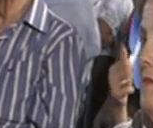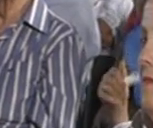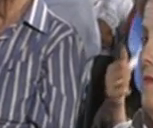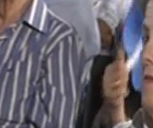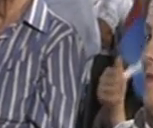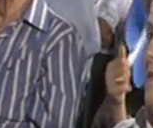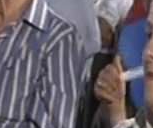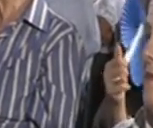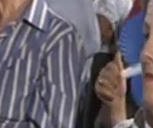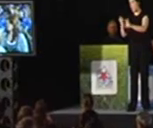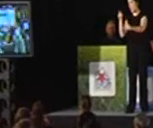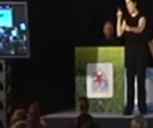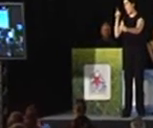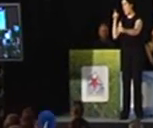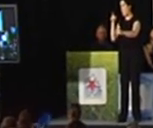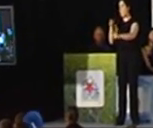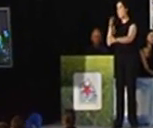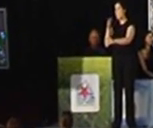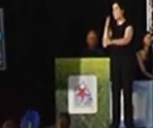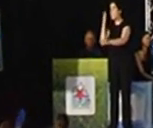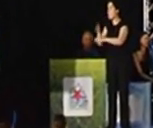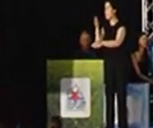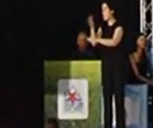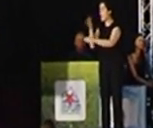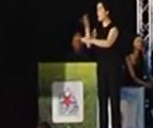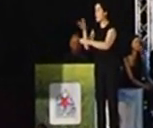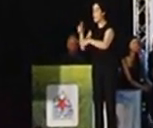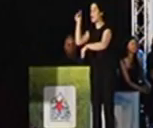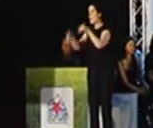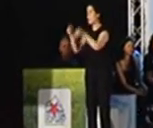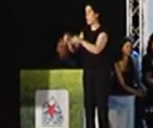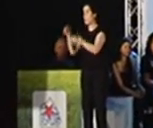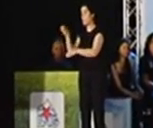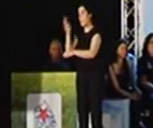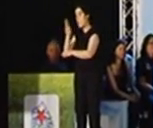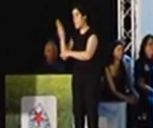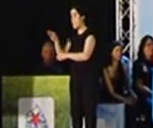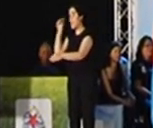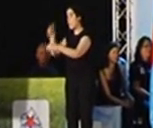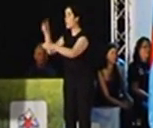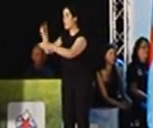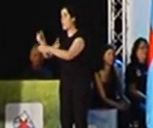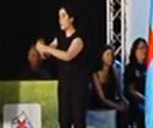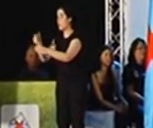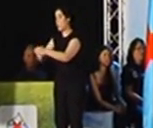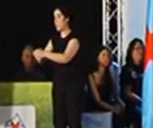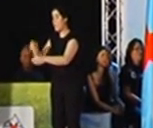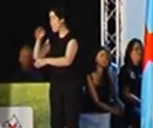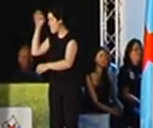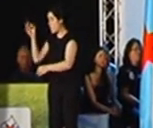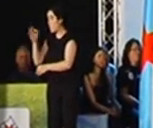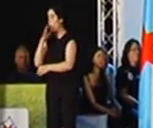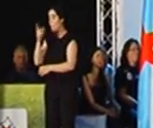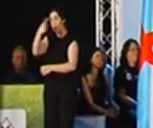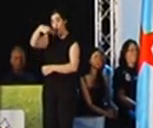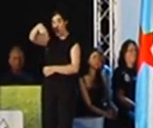dereita irá votar, eles si irán. Por eso, votar BNG para